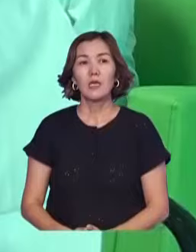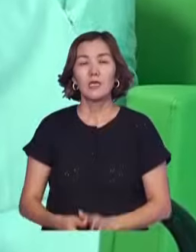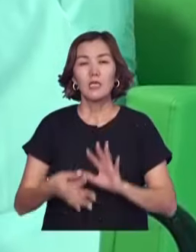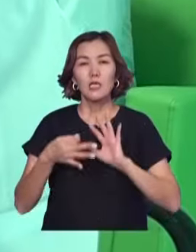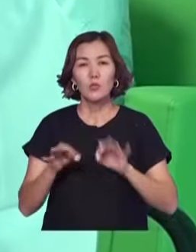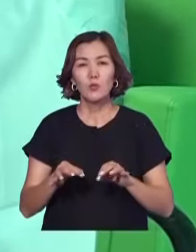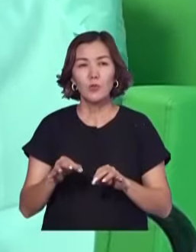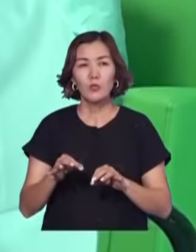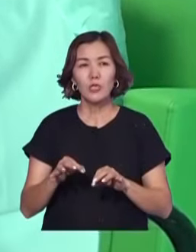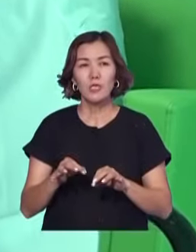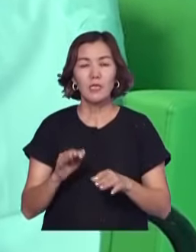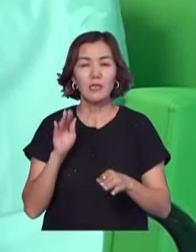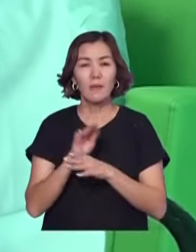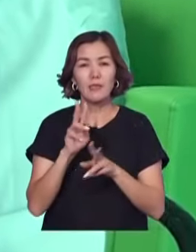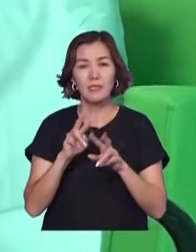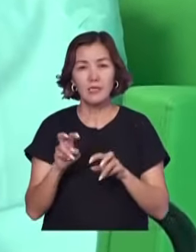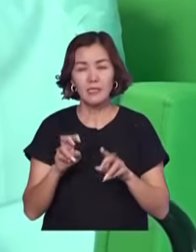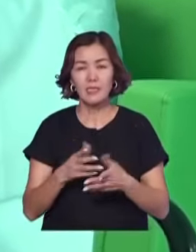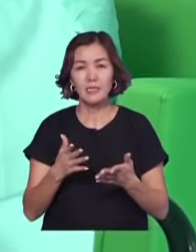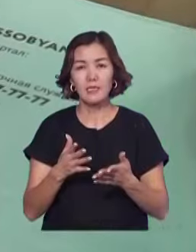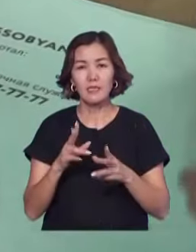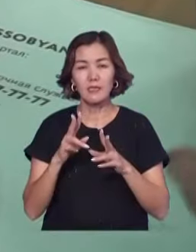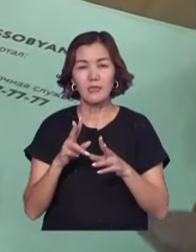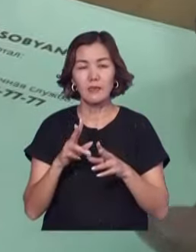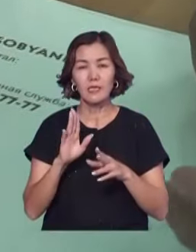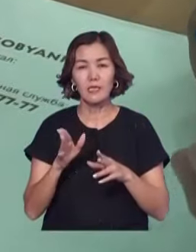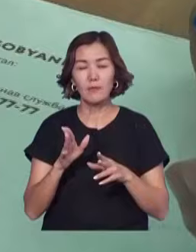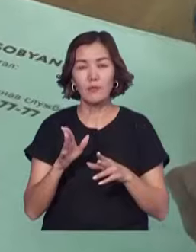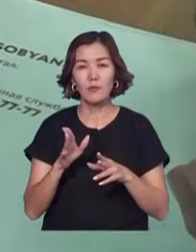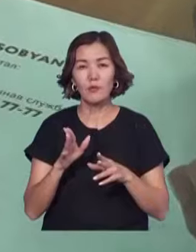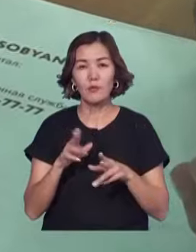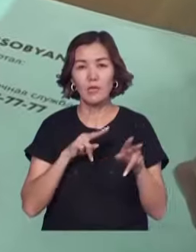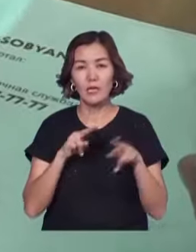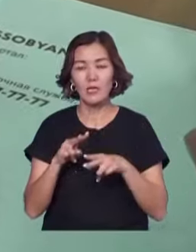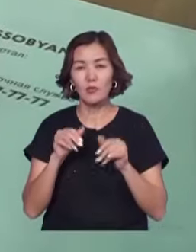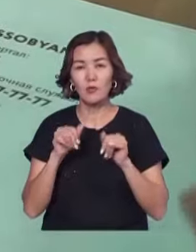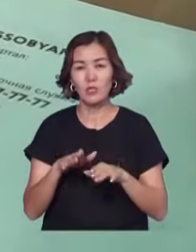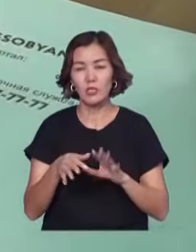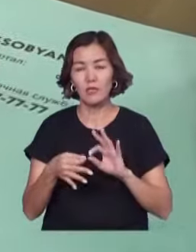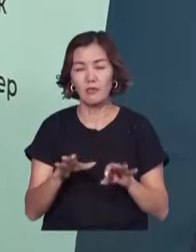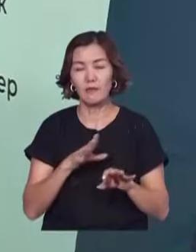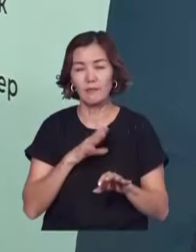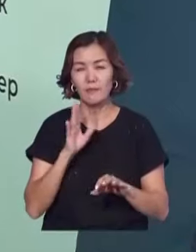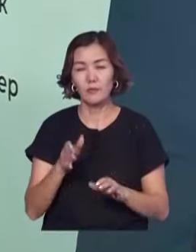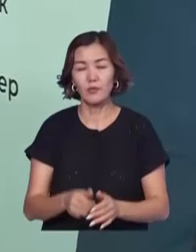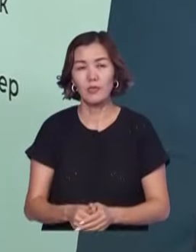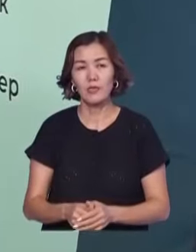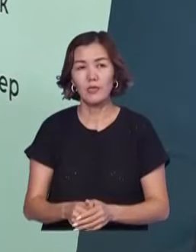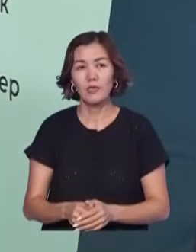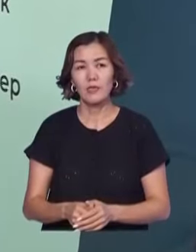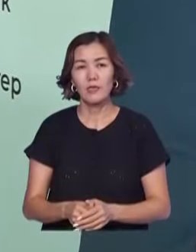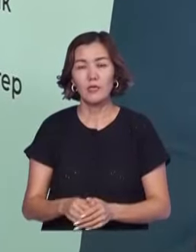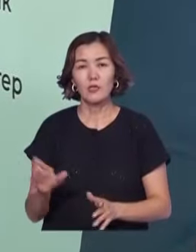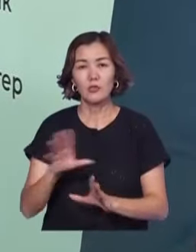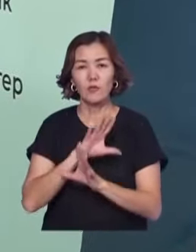изучения или дополнительного расследования, они были взяты на рассмотрение и будут находиться на контроле до принятия окончательного решения. Такой подход гарантирует,